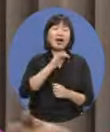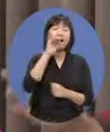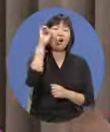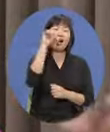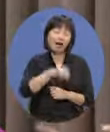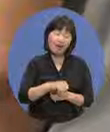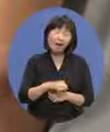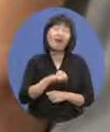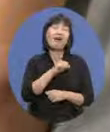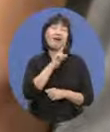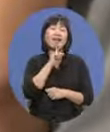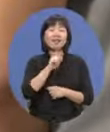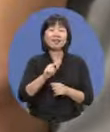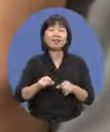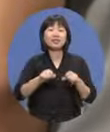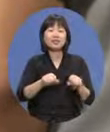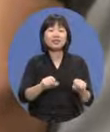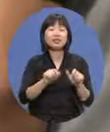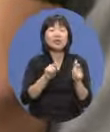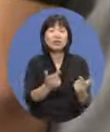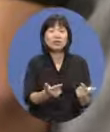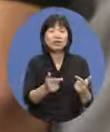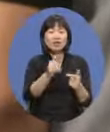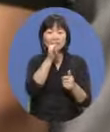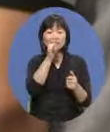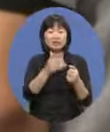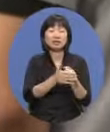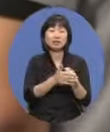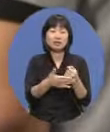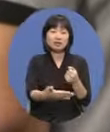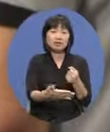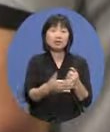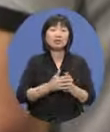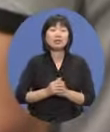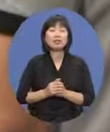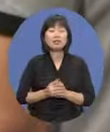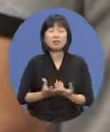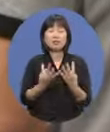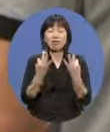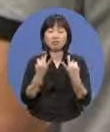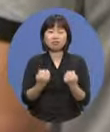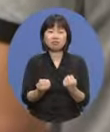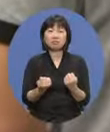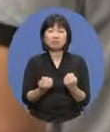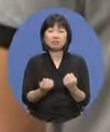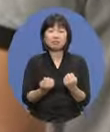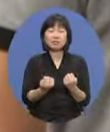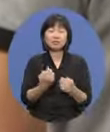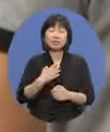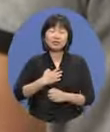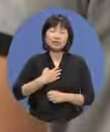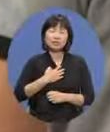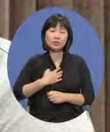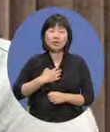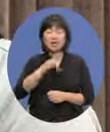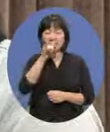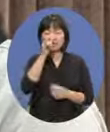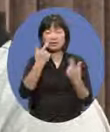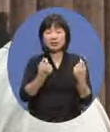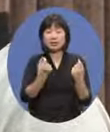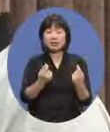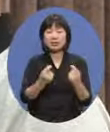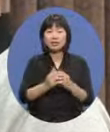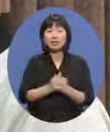네, 그랬구나. 청소 안 하고 있으니까 많이 속상했을 것 같아.